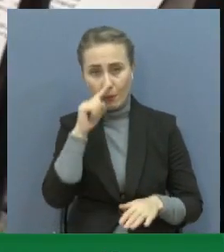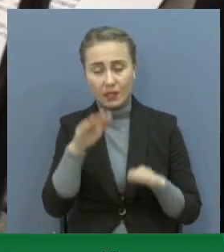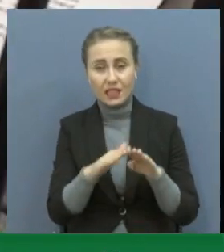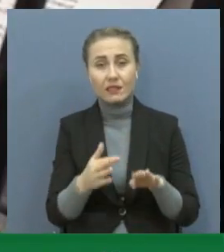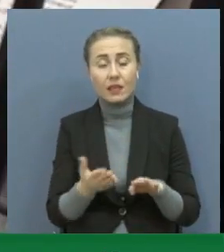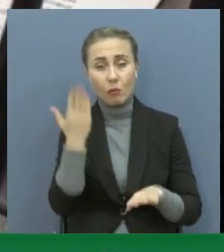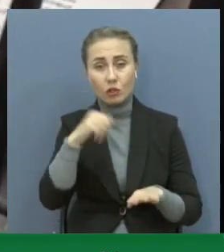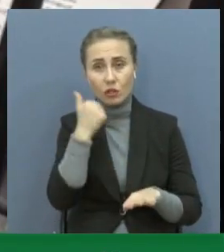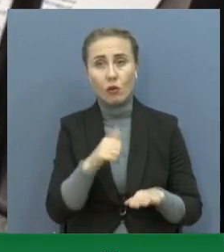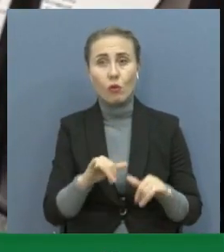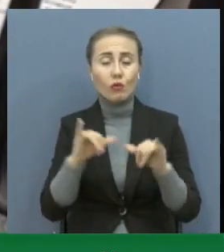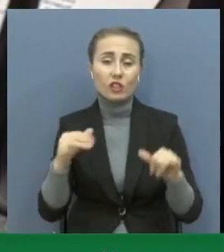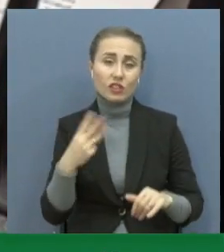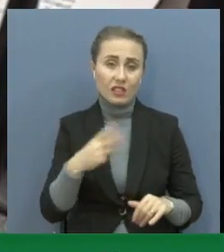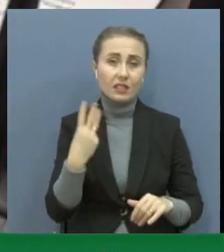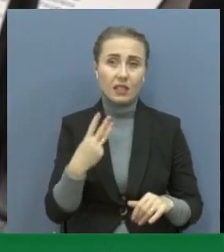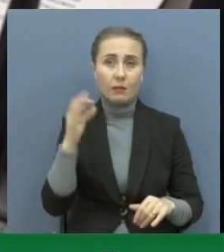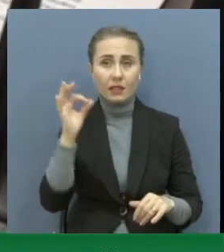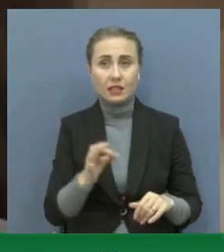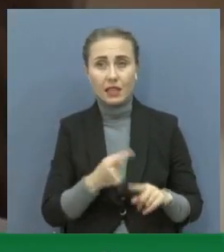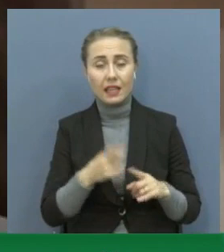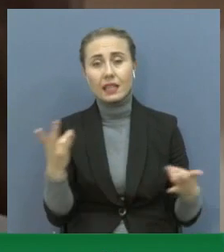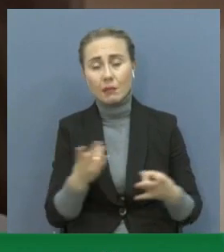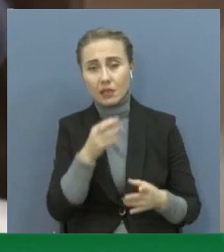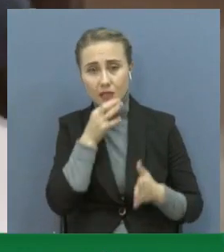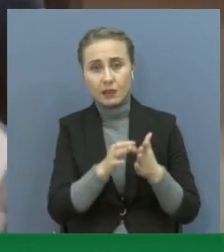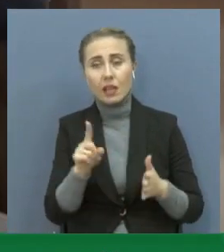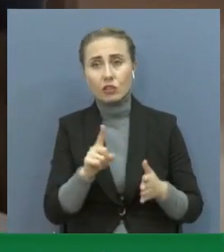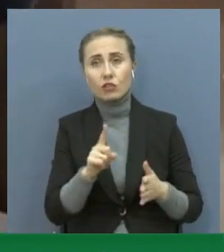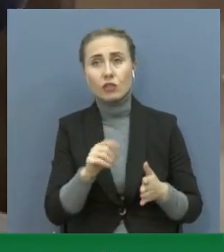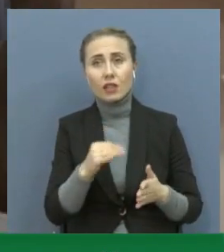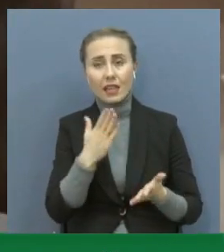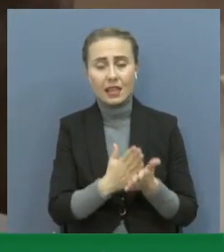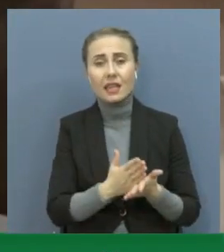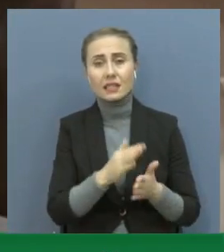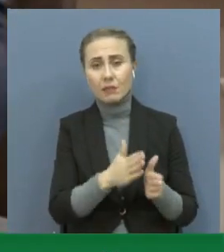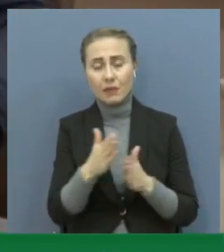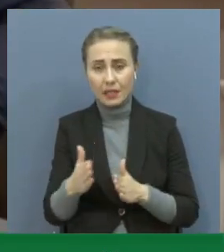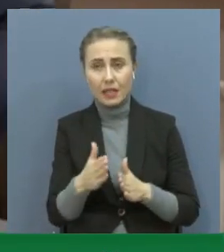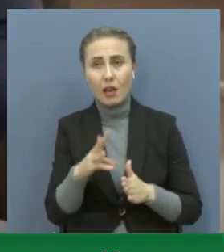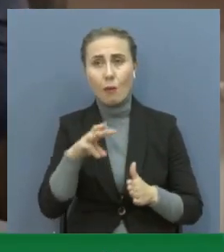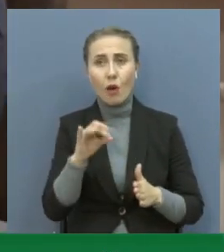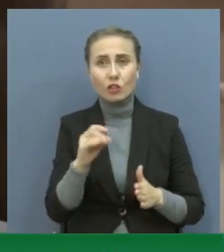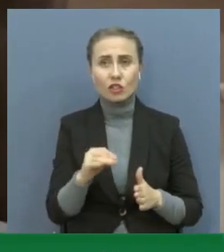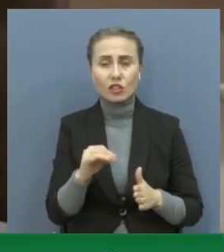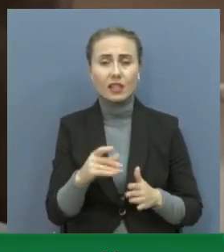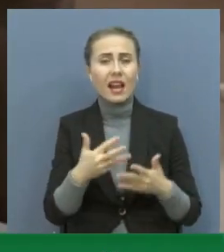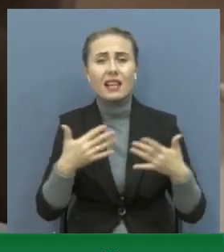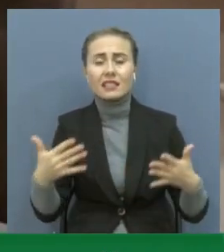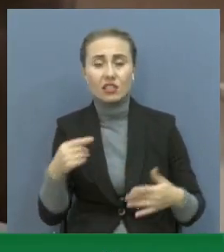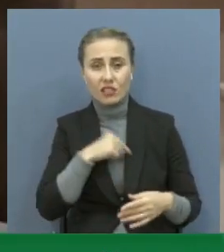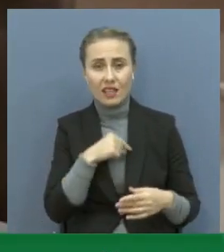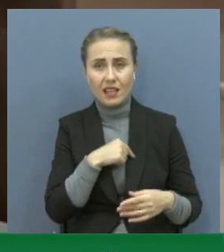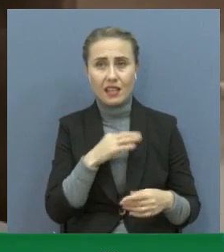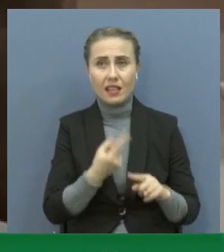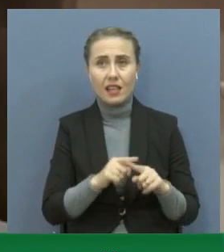годом увеличилось на 33%. Также необходимо ответить, что большинство интернет-мошенничеств носят трансграничный характер, то есть злоумышленник